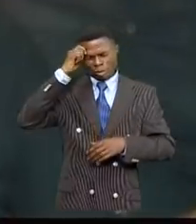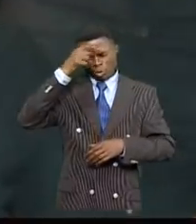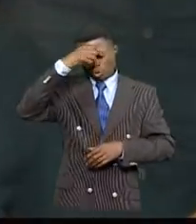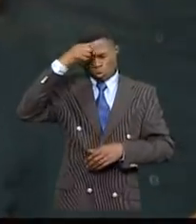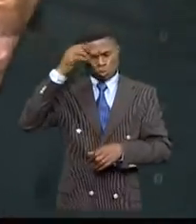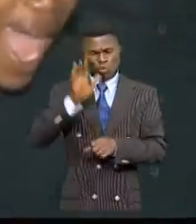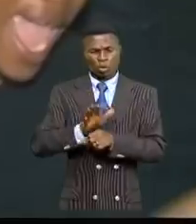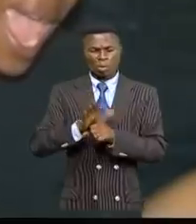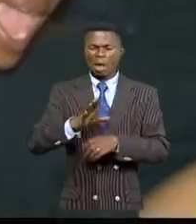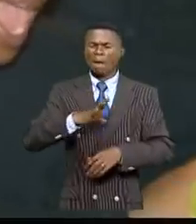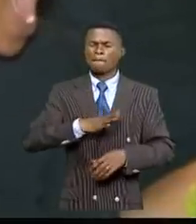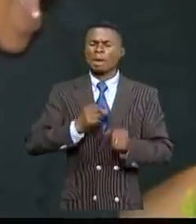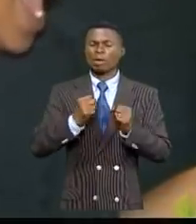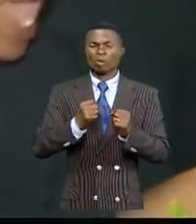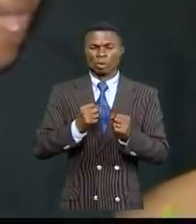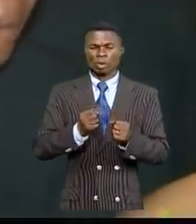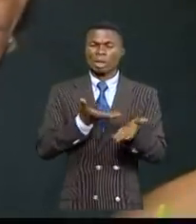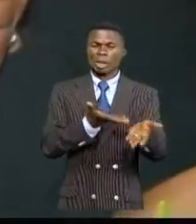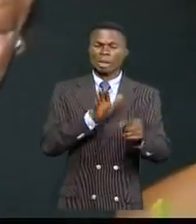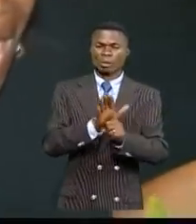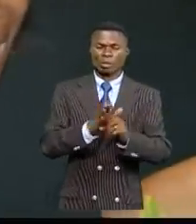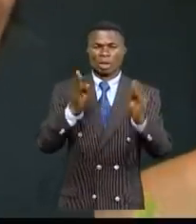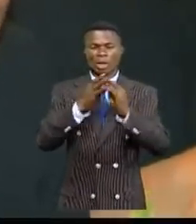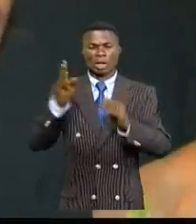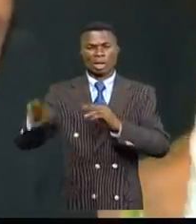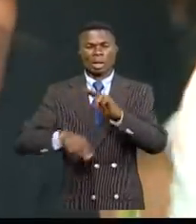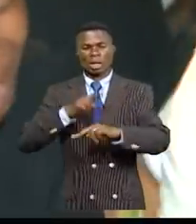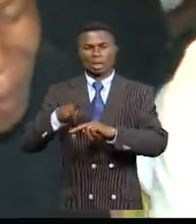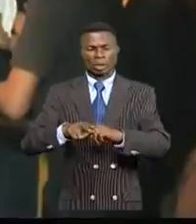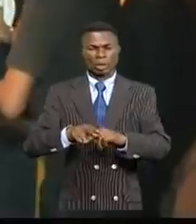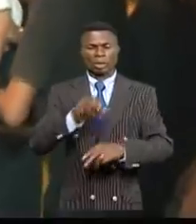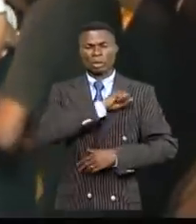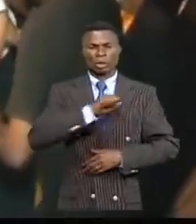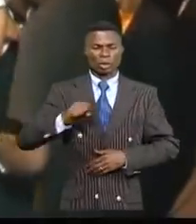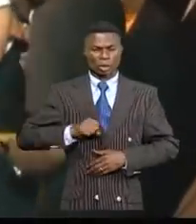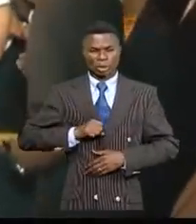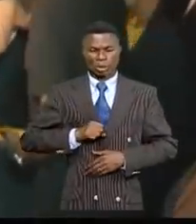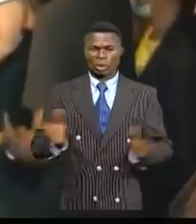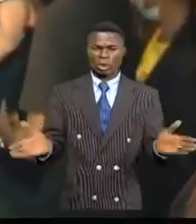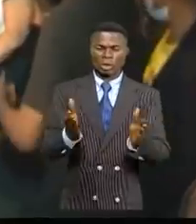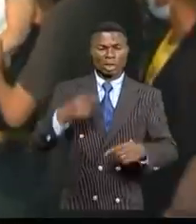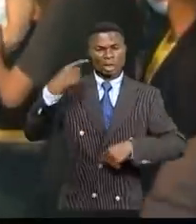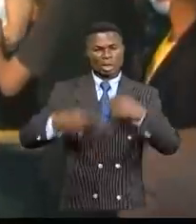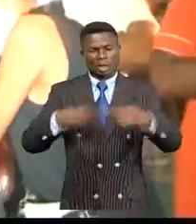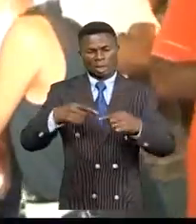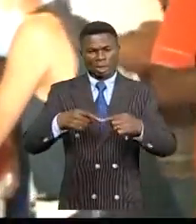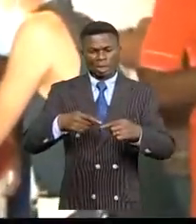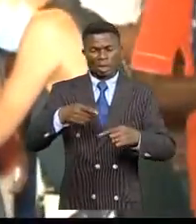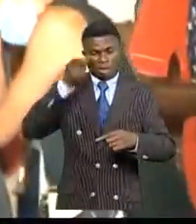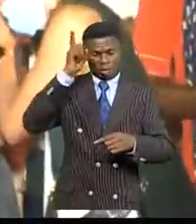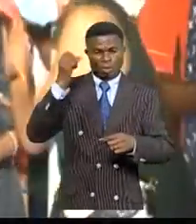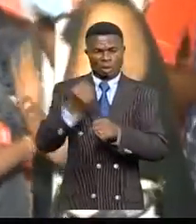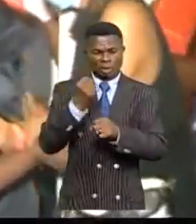impérissable de ses interventions, tant à l'Assemblée nationale qu'au Sénat, où le recadrage des débats était la